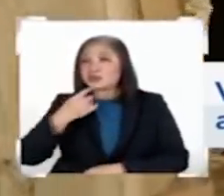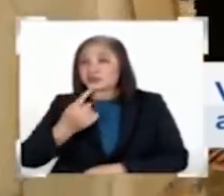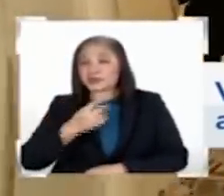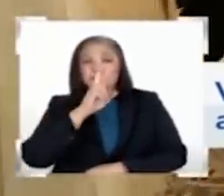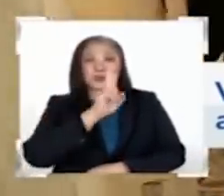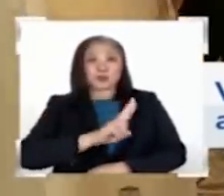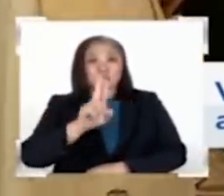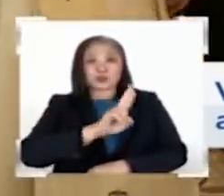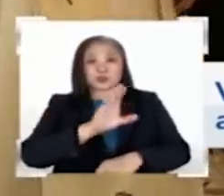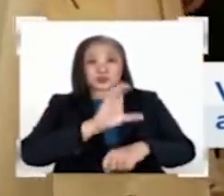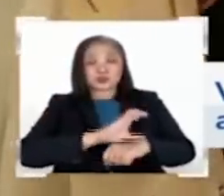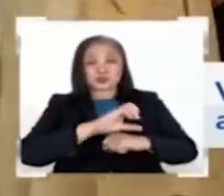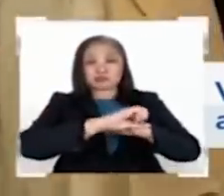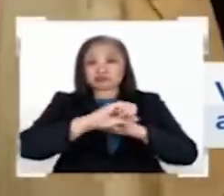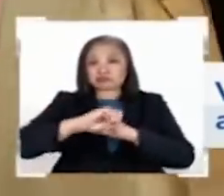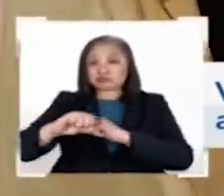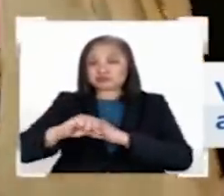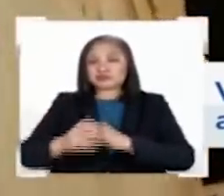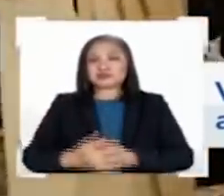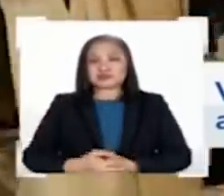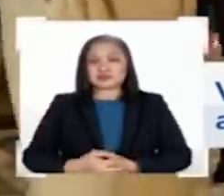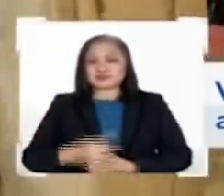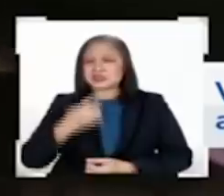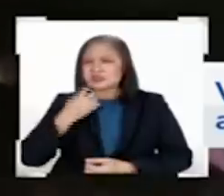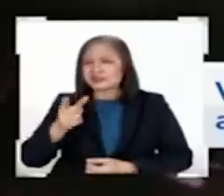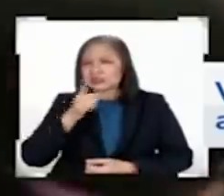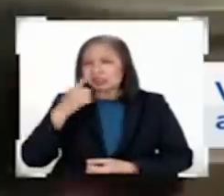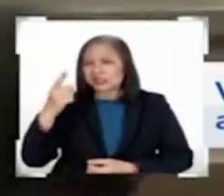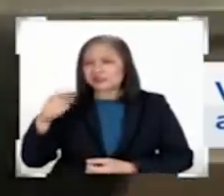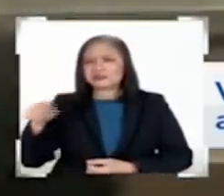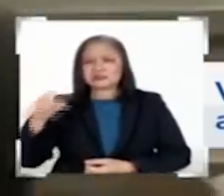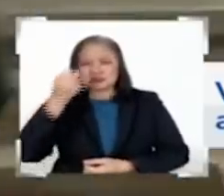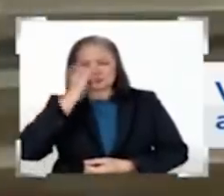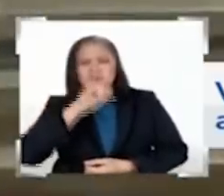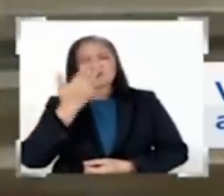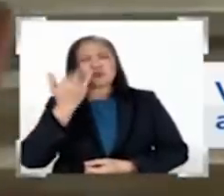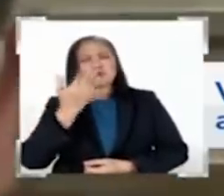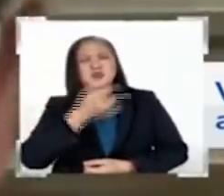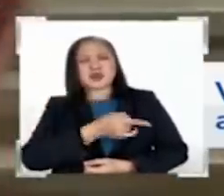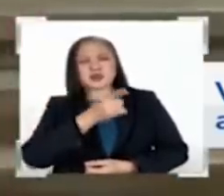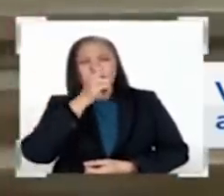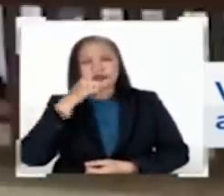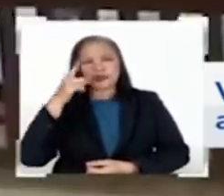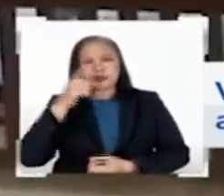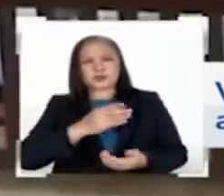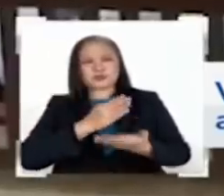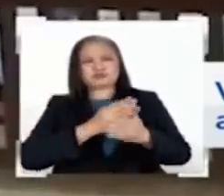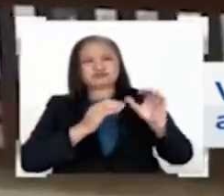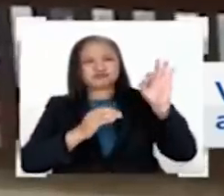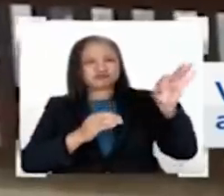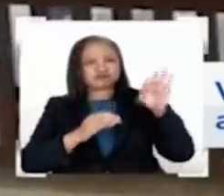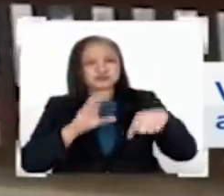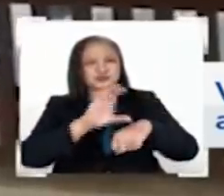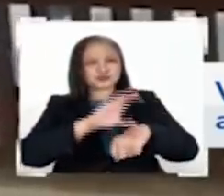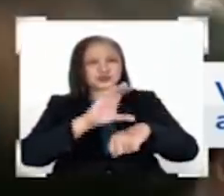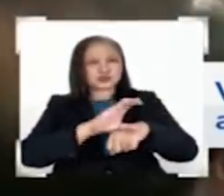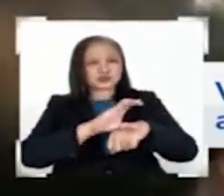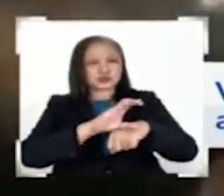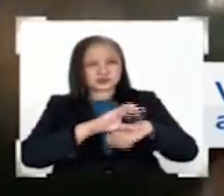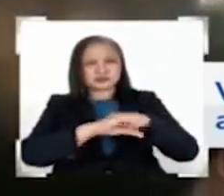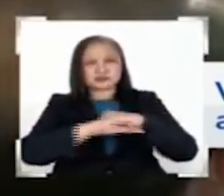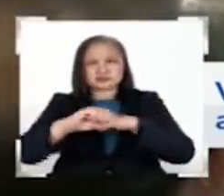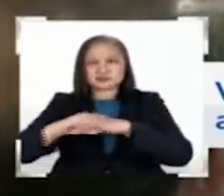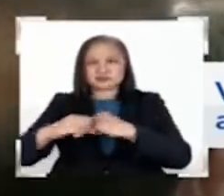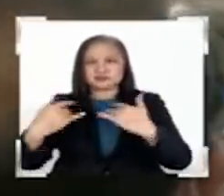kampanyang Simbahang Katolika. Tinukoy ng kampo ni Moreno ang pagsasalita ni Robredo sa Novaliches Cathedral nitong Martes sa harap ng mga